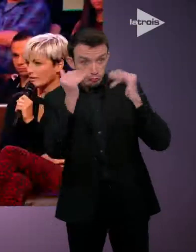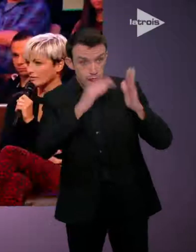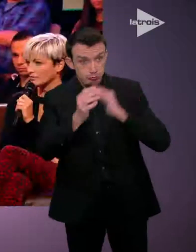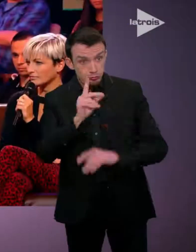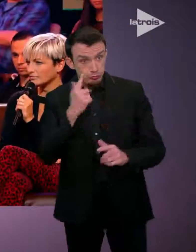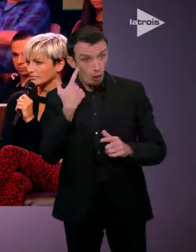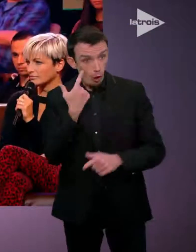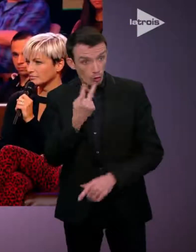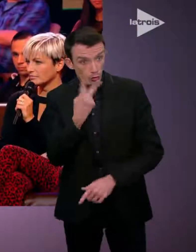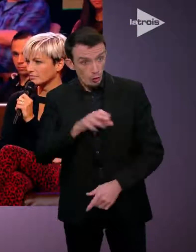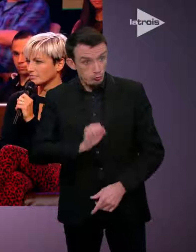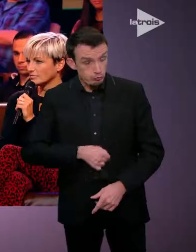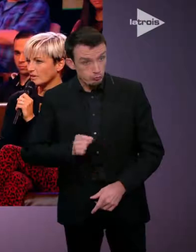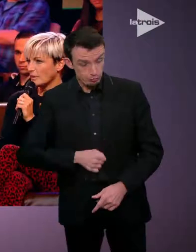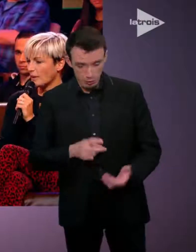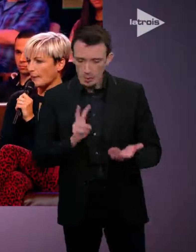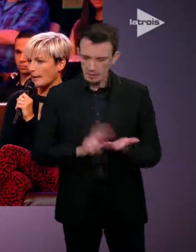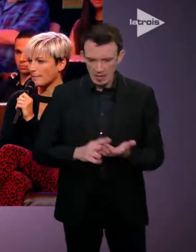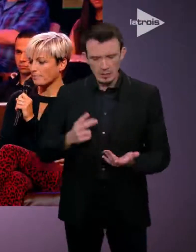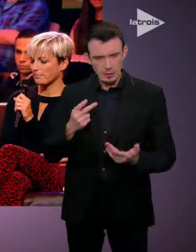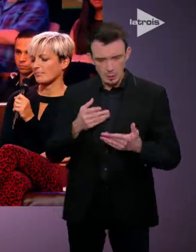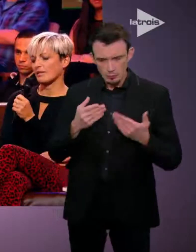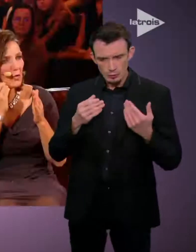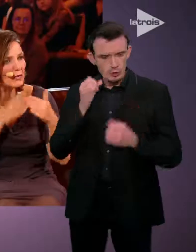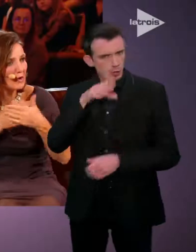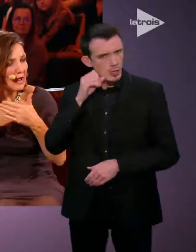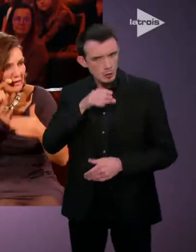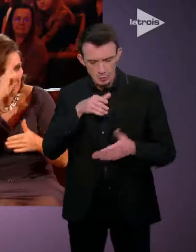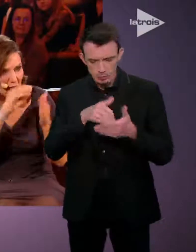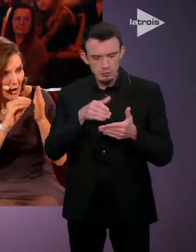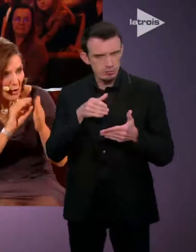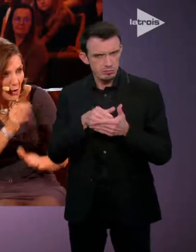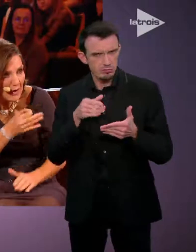qu'il y a quand même énormément de difficultés encore dans ton quotidien aujourd'hui.